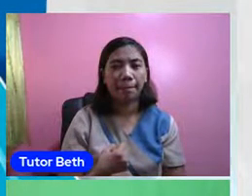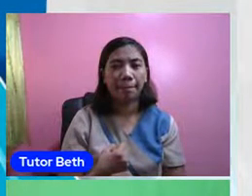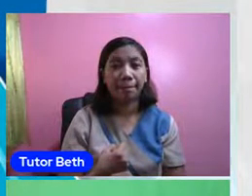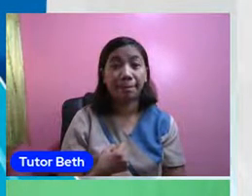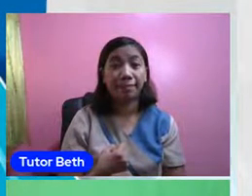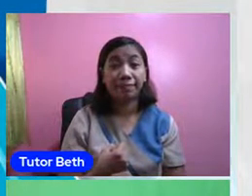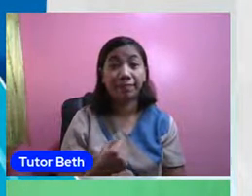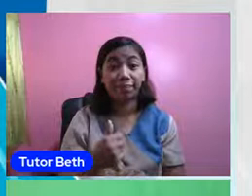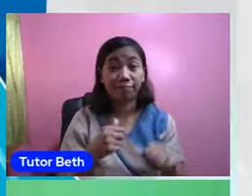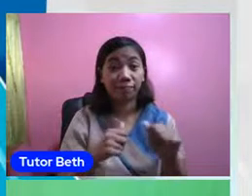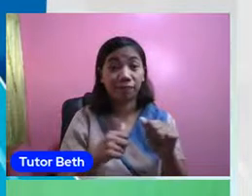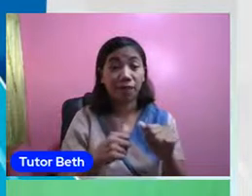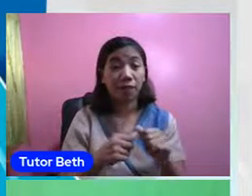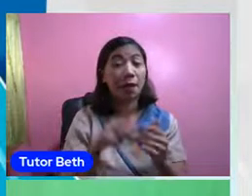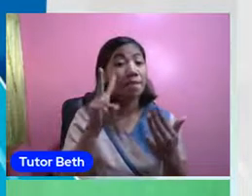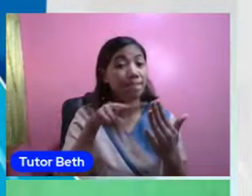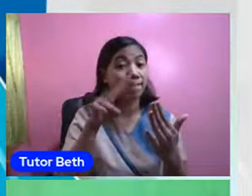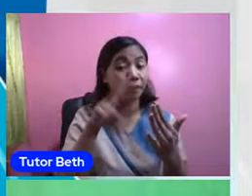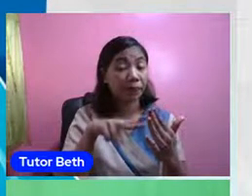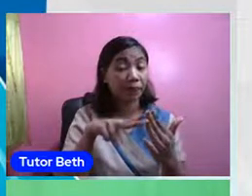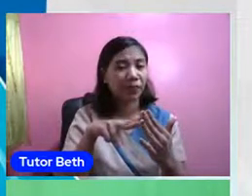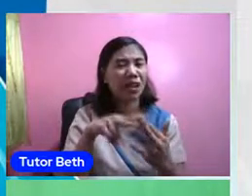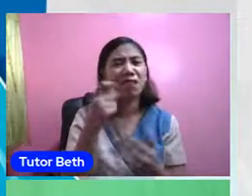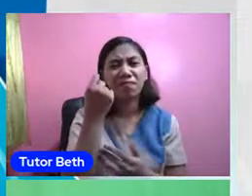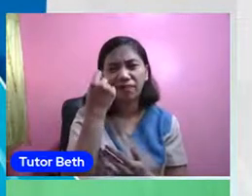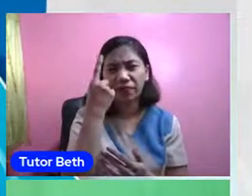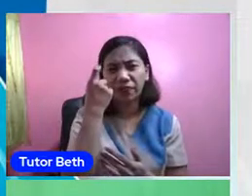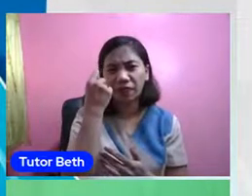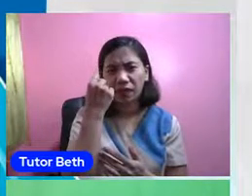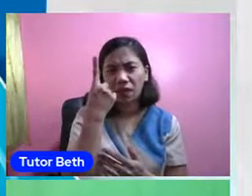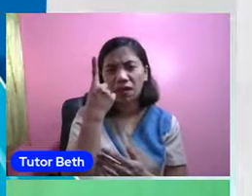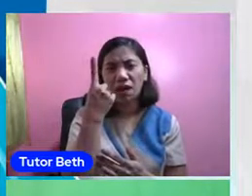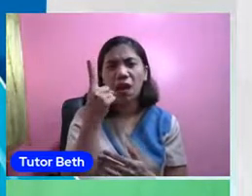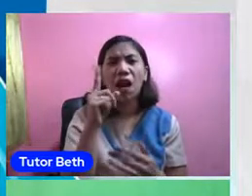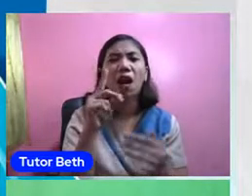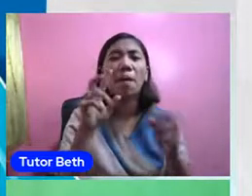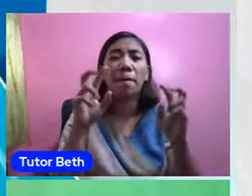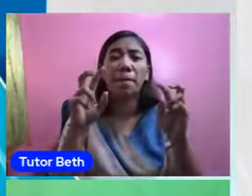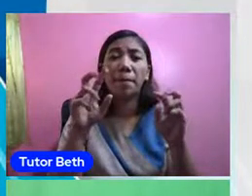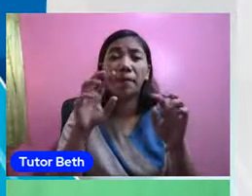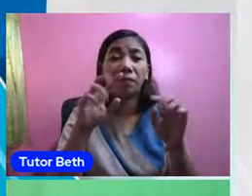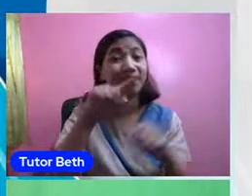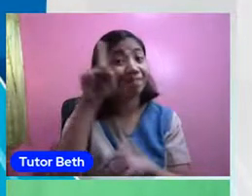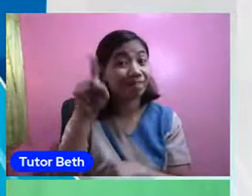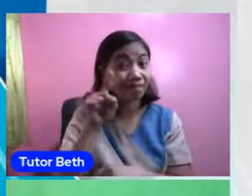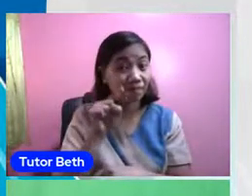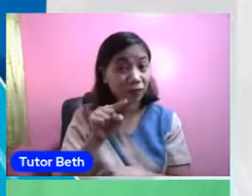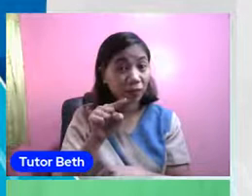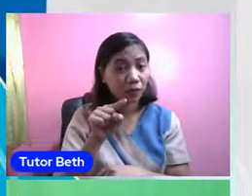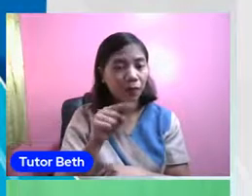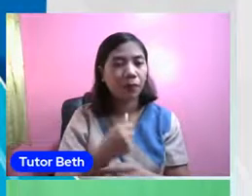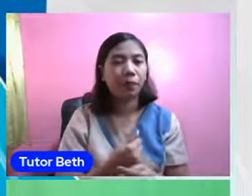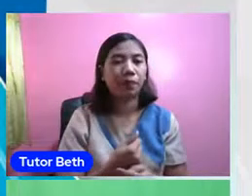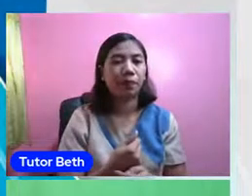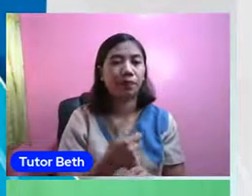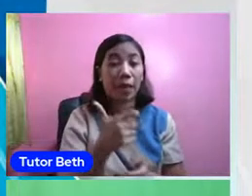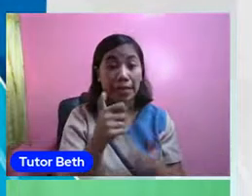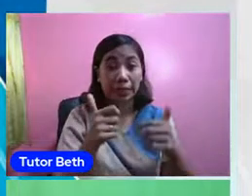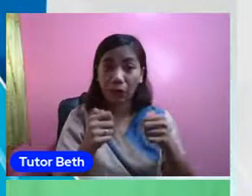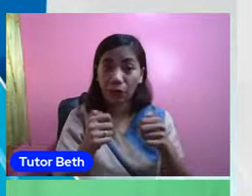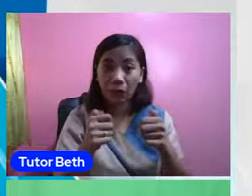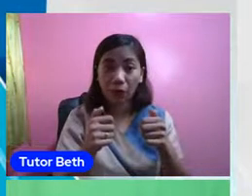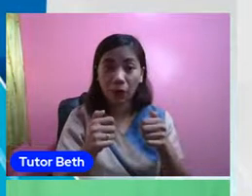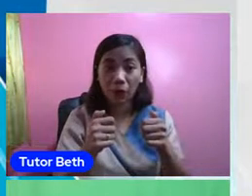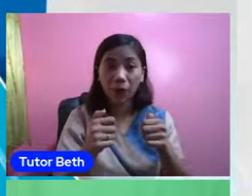Ayan. So, babasahin natin. Basahin nyo nga at tunawain ang mga tanong. Isusulat nyo